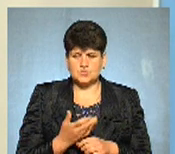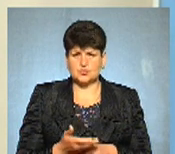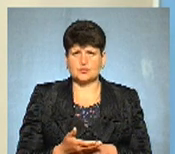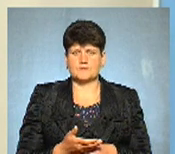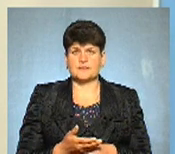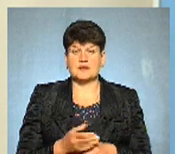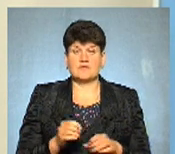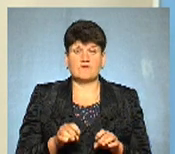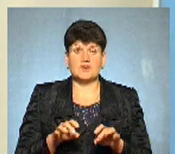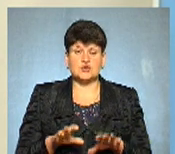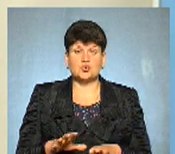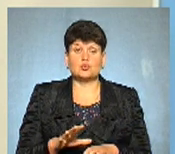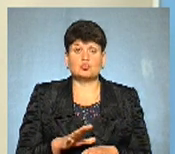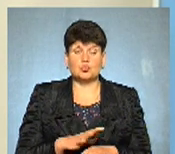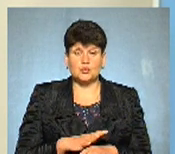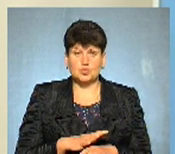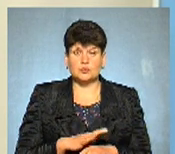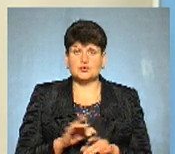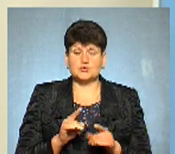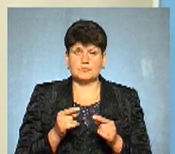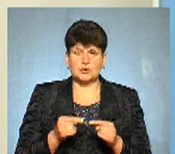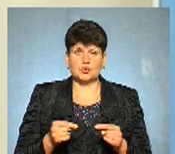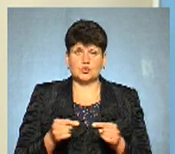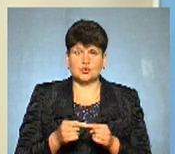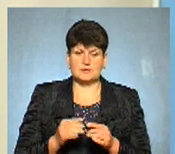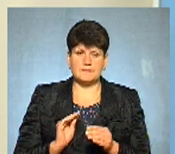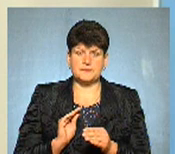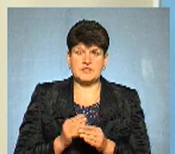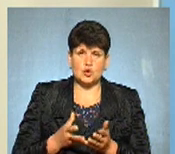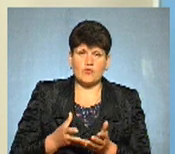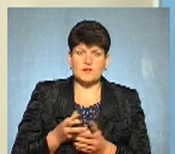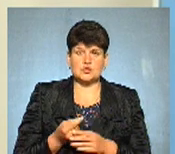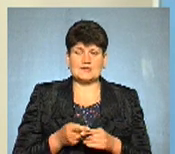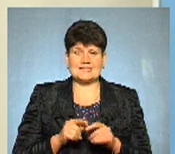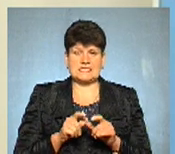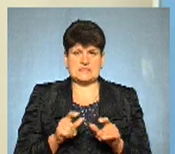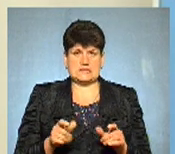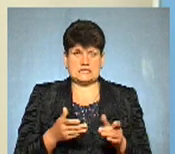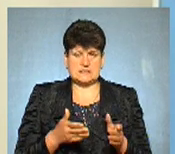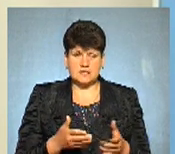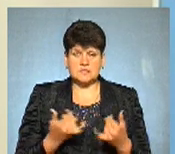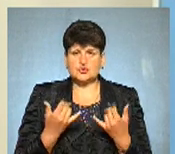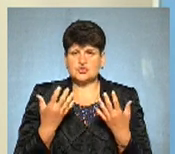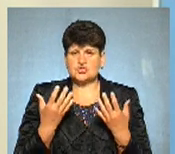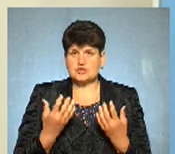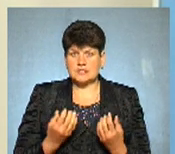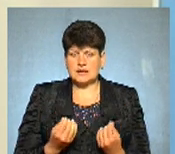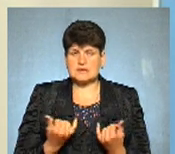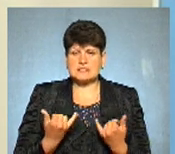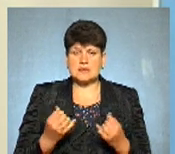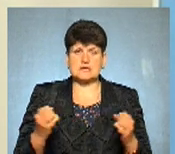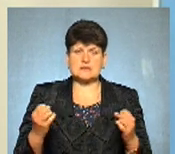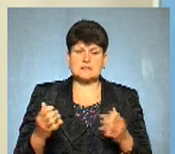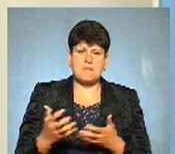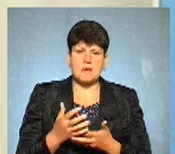І вирішено було, що от ми точно будемо дофінансовувати цей заклад. І на сьогоднішній день зараз збирається